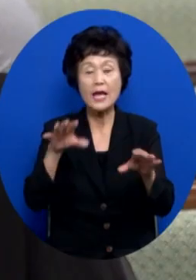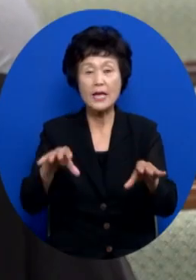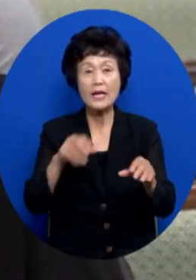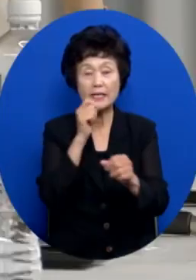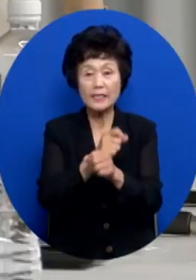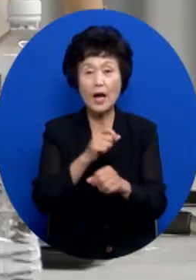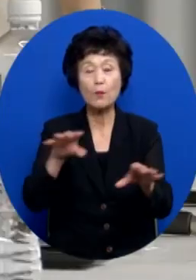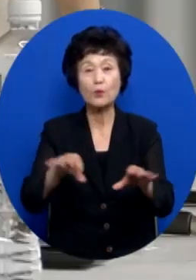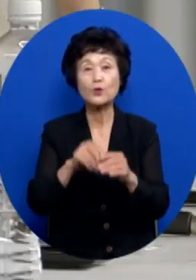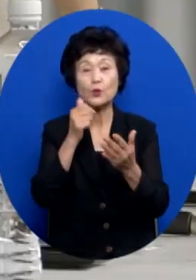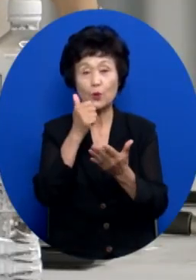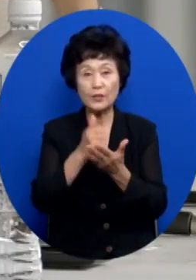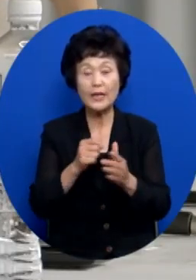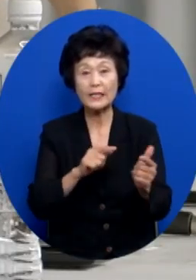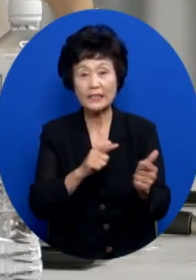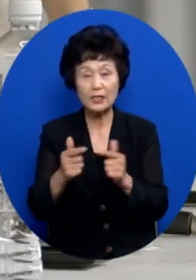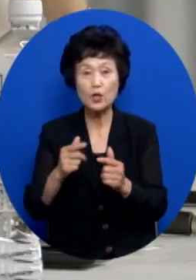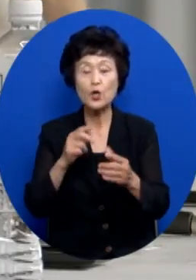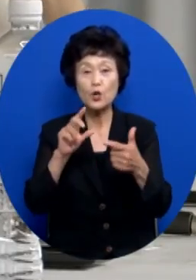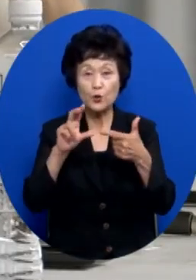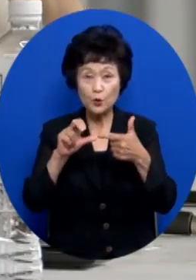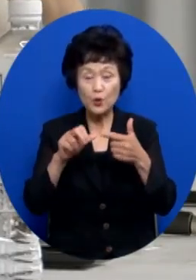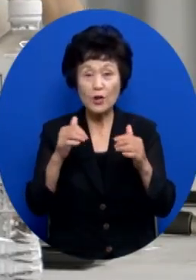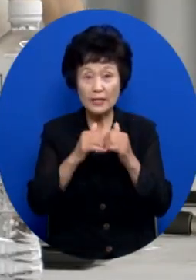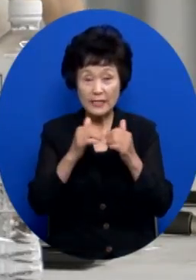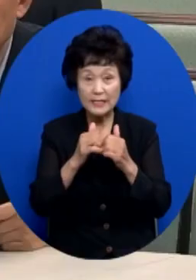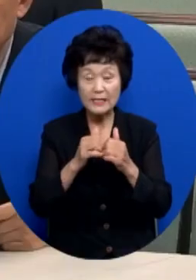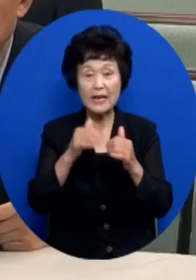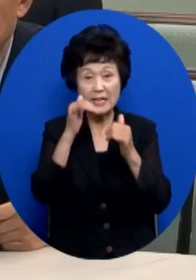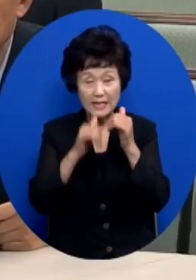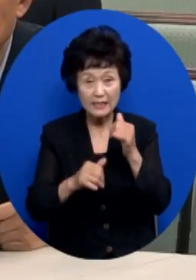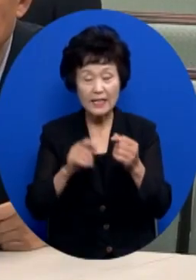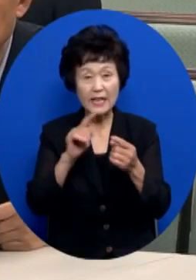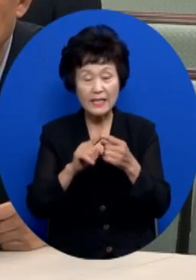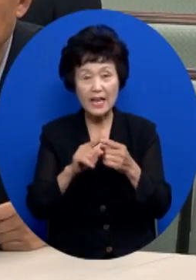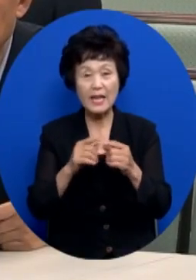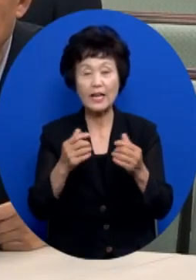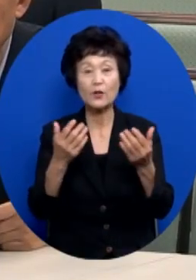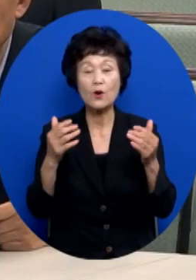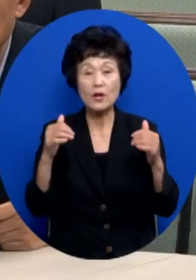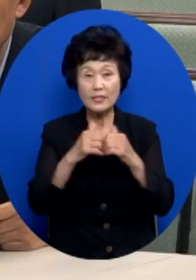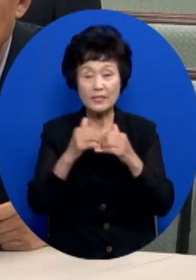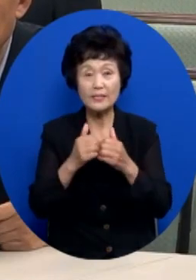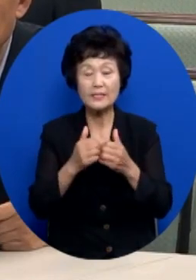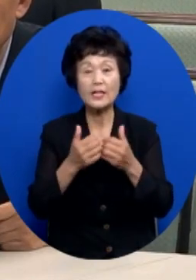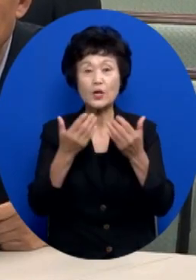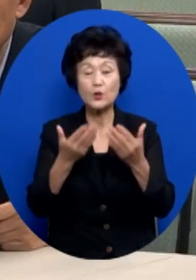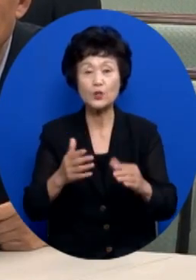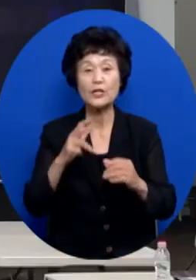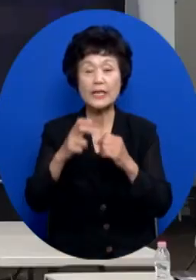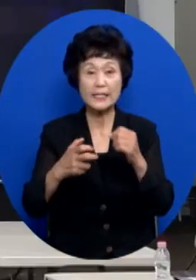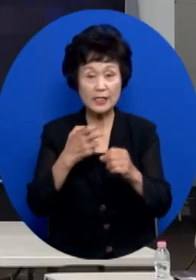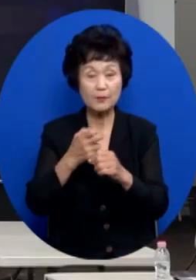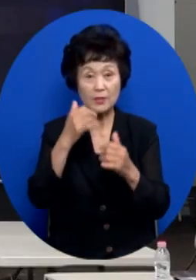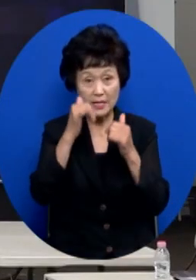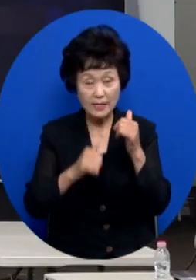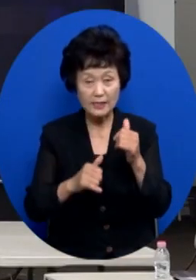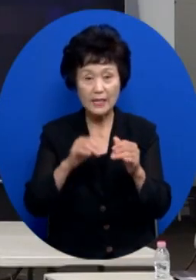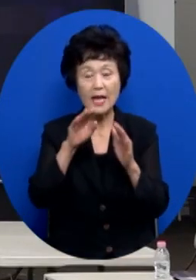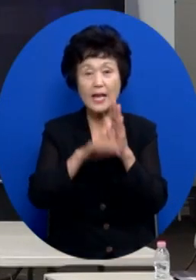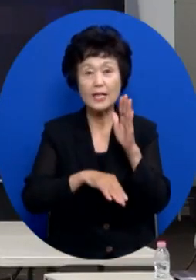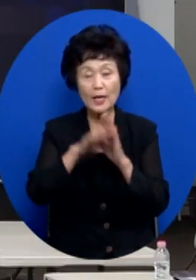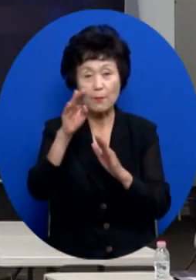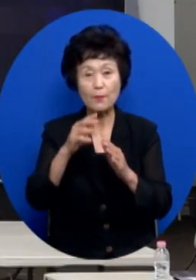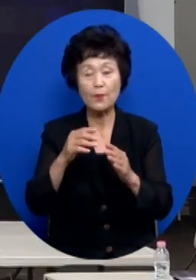전문가들이 6.25 전쟁의 역사적 의의와 정전협정 70년의 역사, 북한 인권 개선을 위한 남북 협력